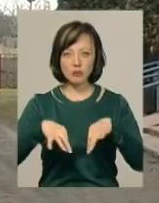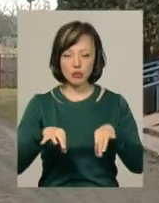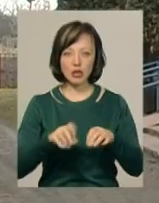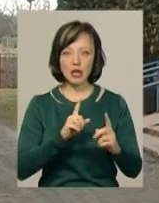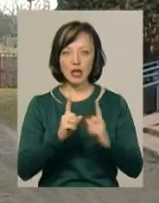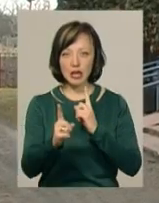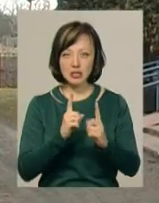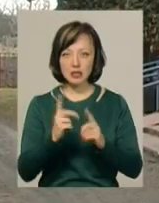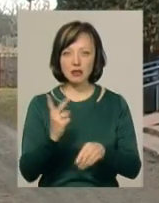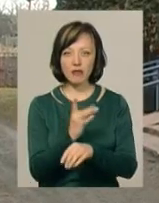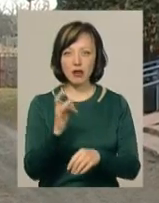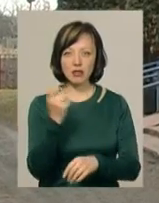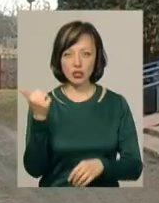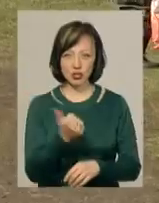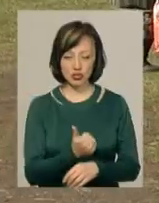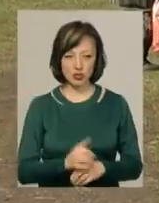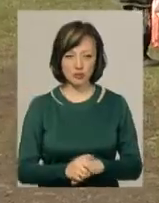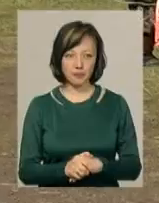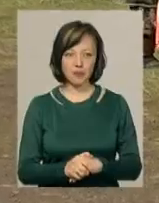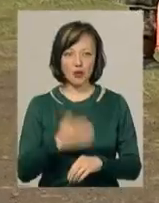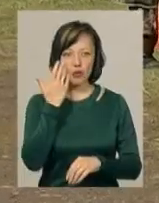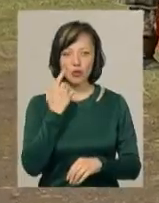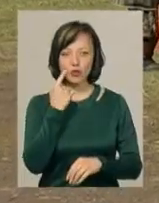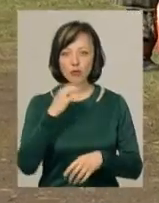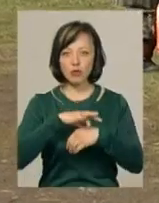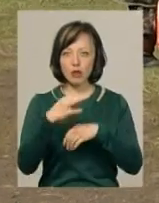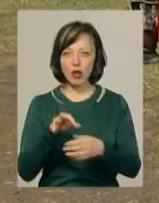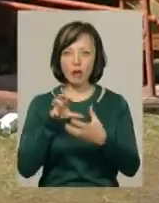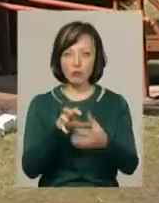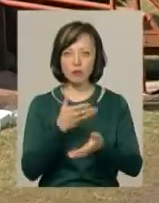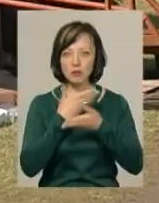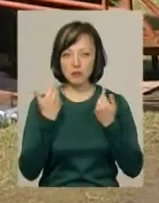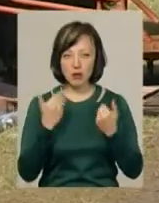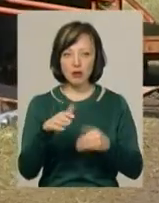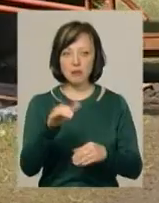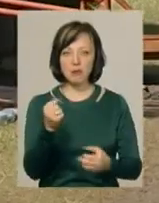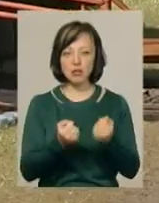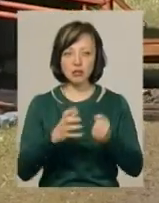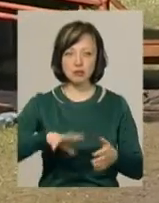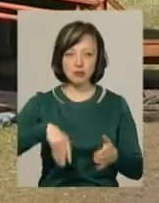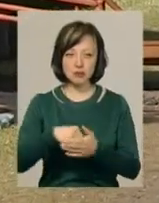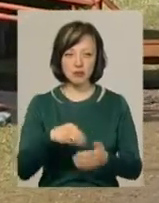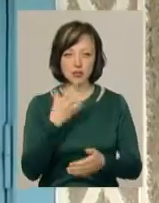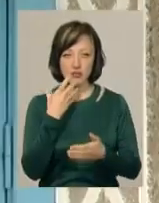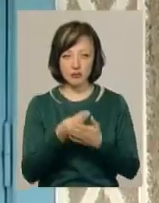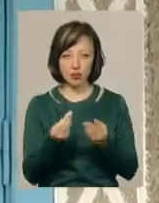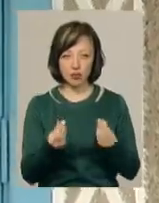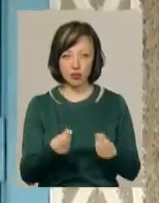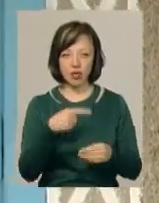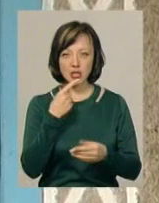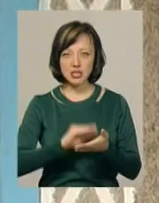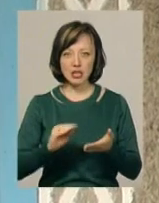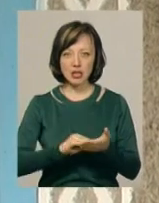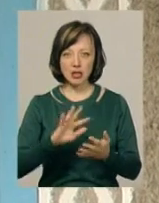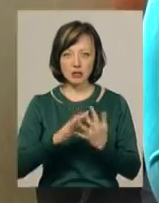який їздить з Ліщан 2 рази на тиждень, 1 раз на добу. Коли ж зуб болить, а автобуса того дня нема, наймають машину за власний кошт, каже секретар сільської ради